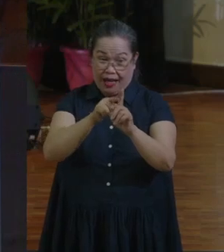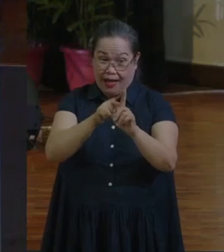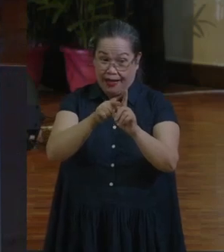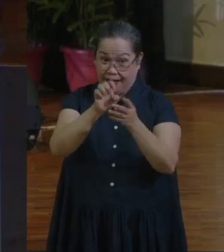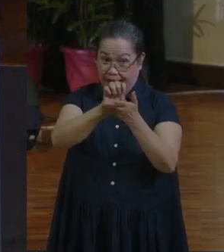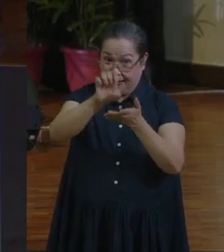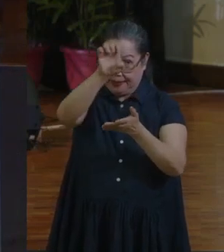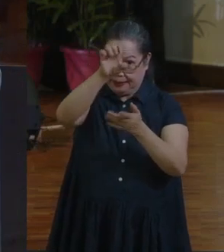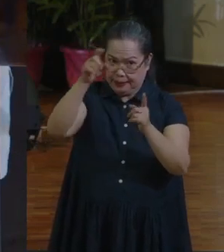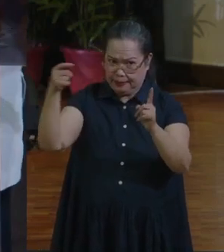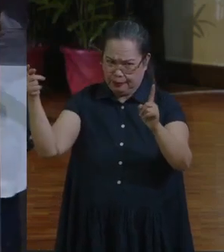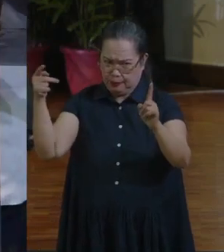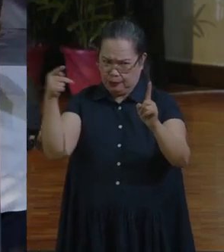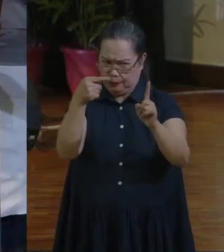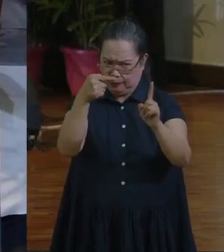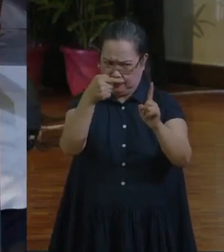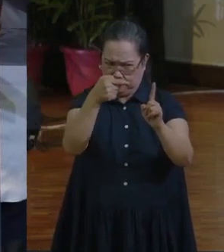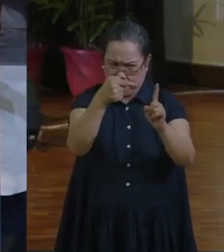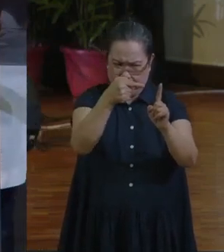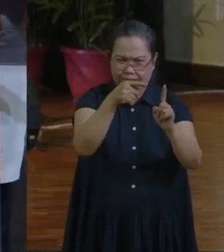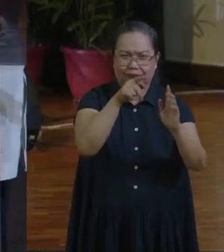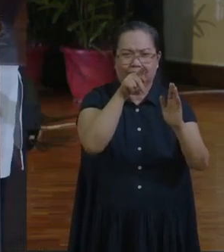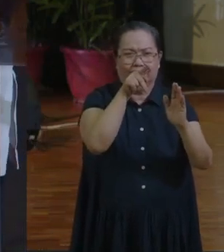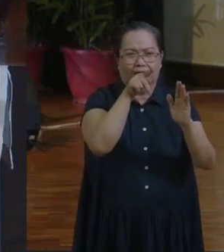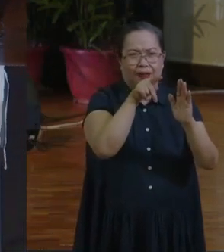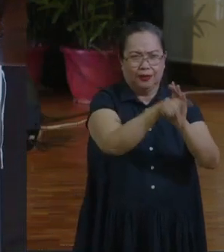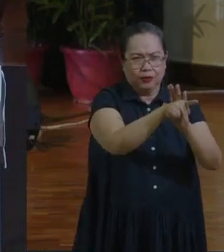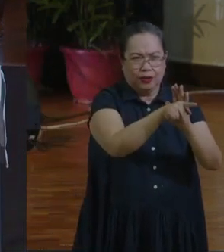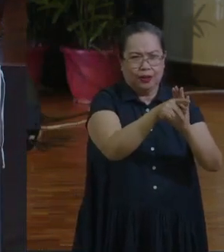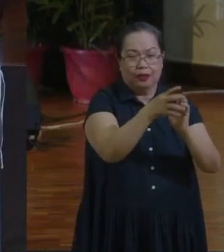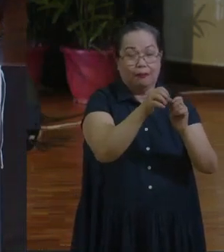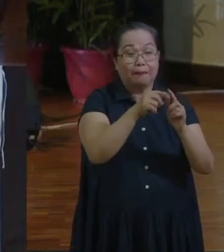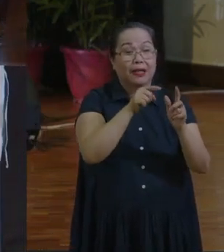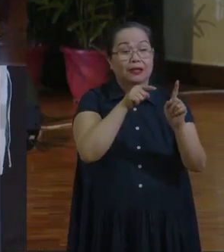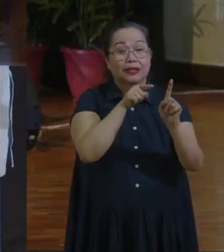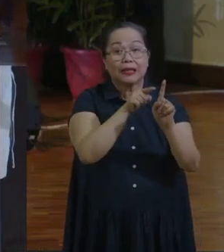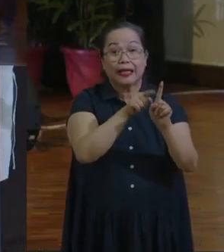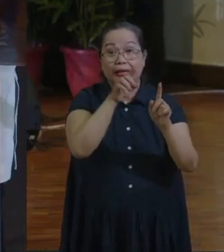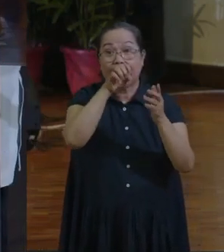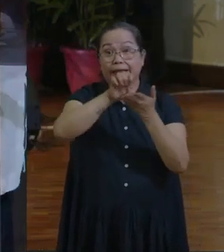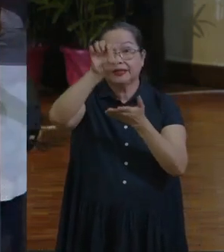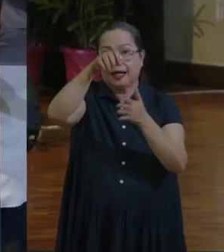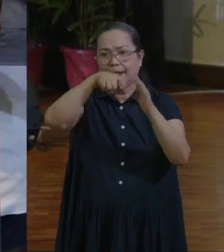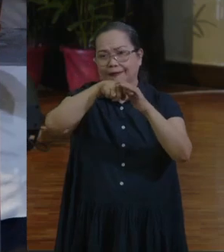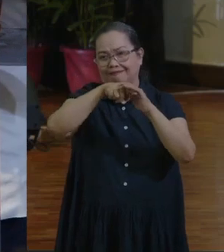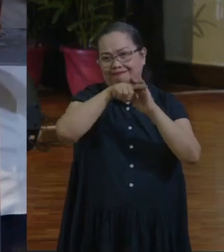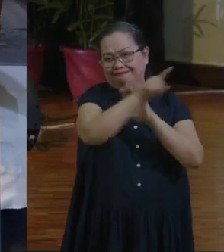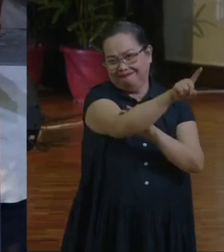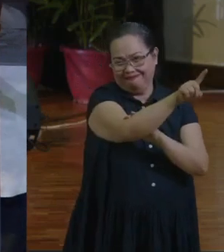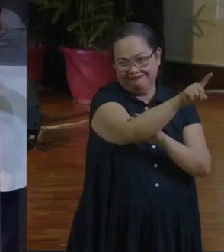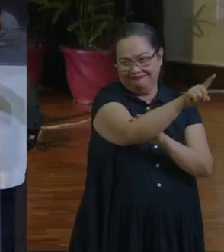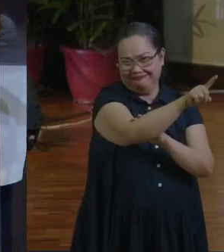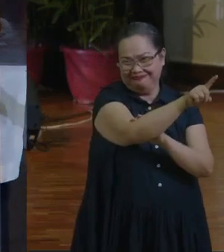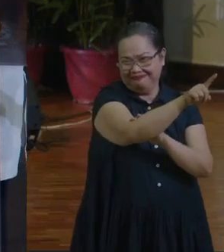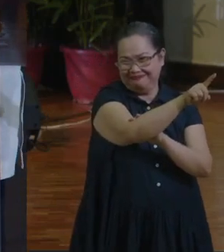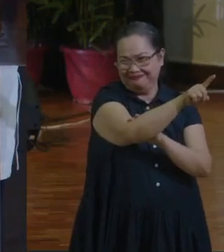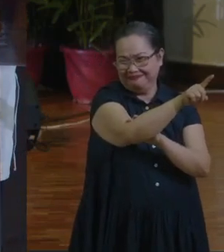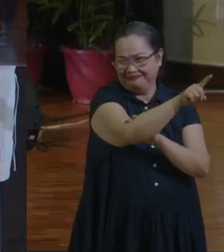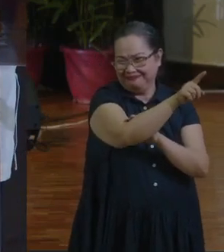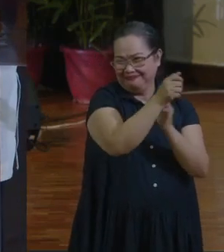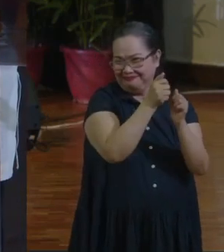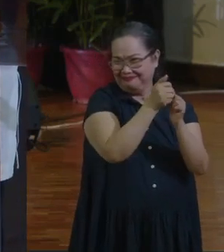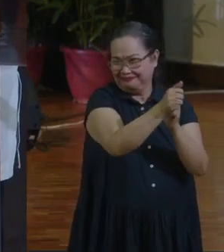at pinapapatay. At siya ay tumakas at tumakbo. Ang sabi sa 1 Kings 19 verse